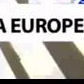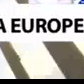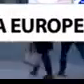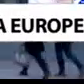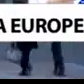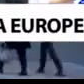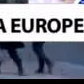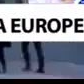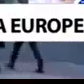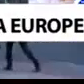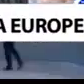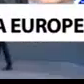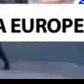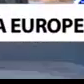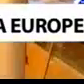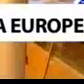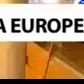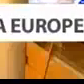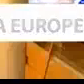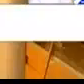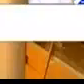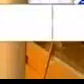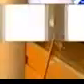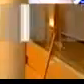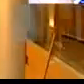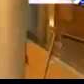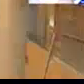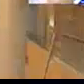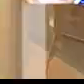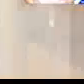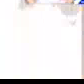revoluționa politica Uniunii Europene în acest domeniu.